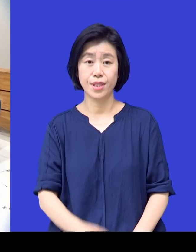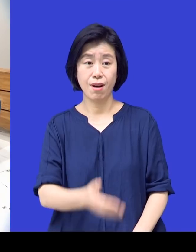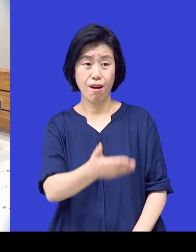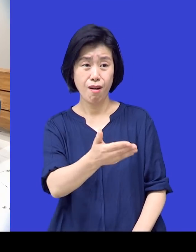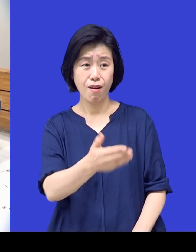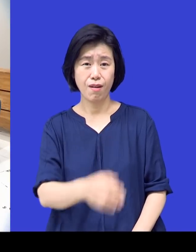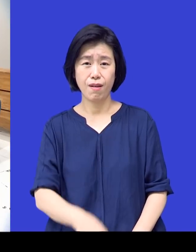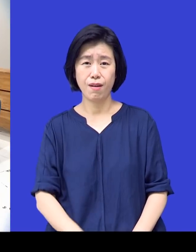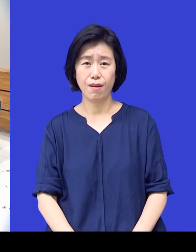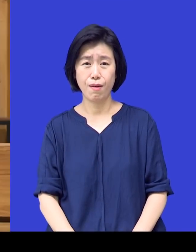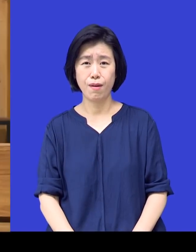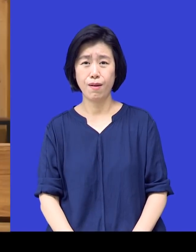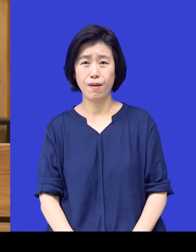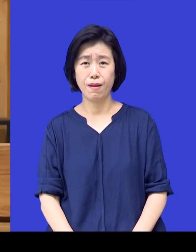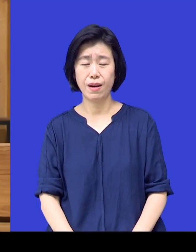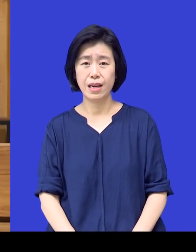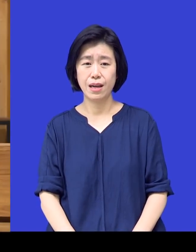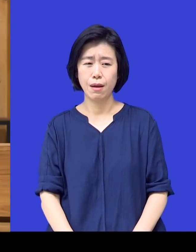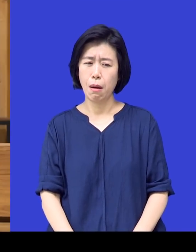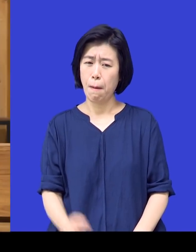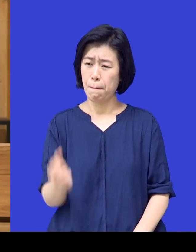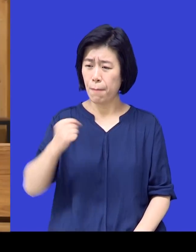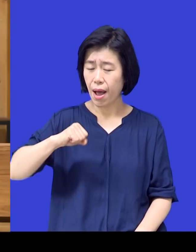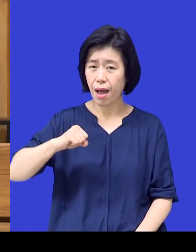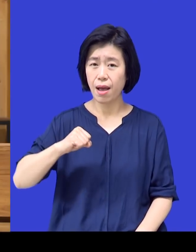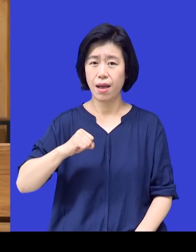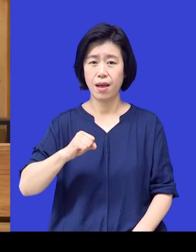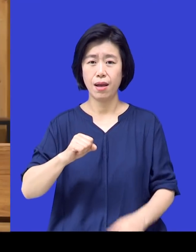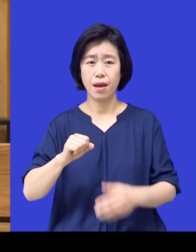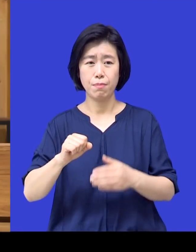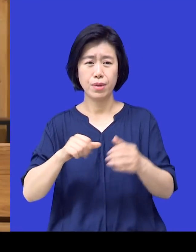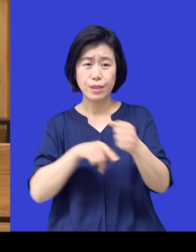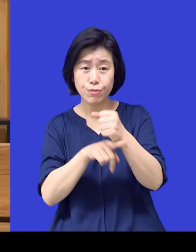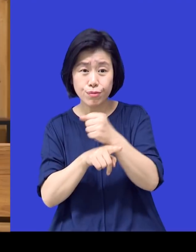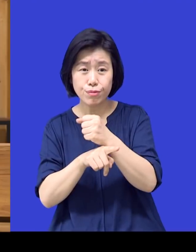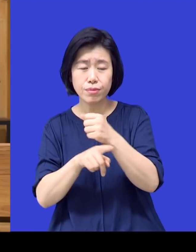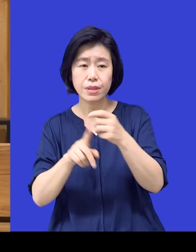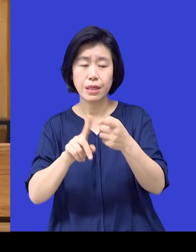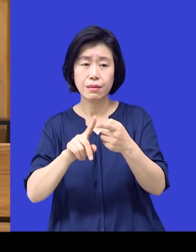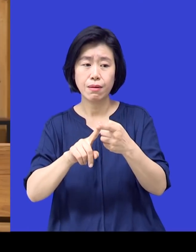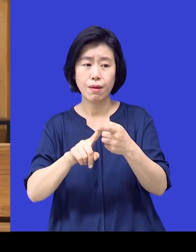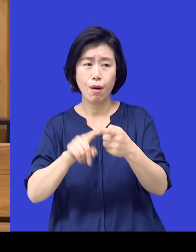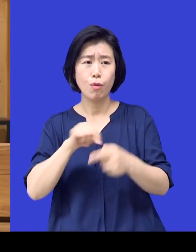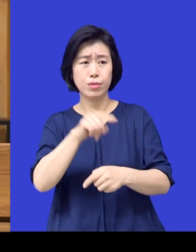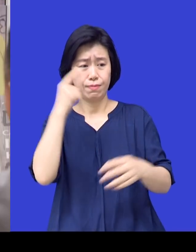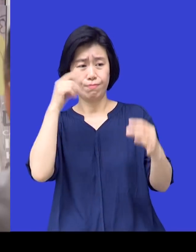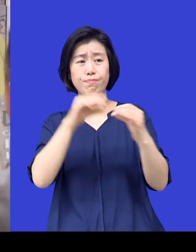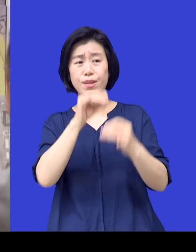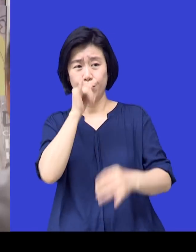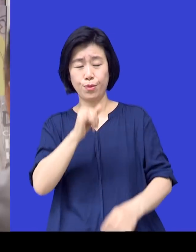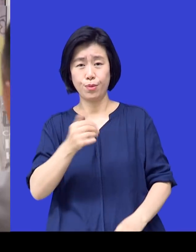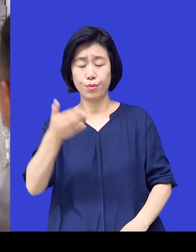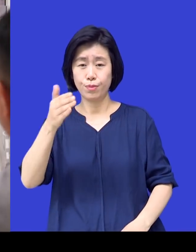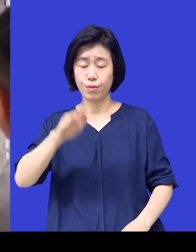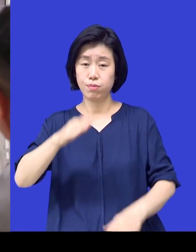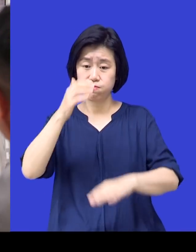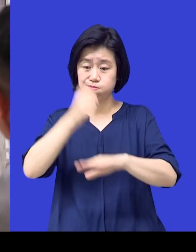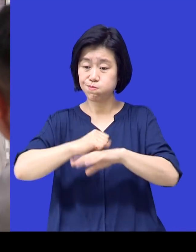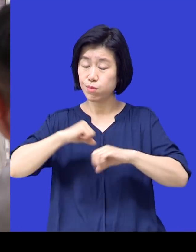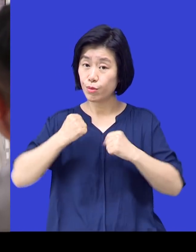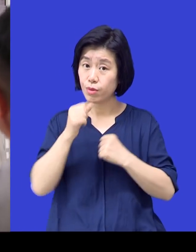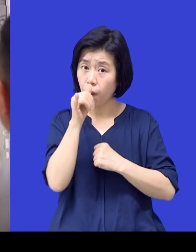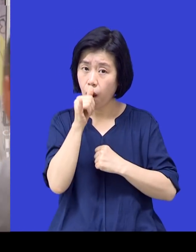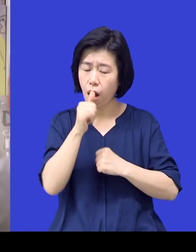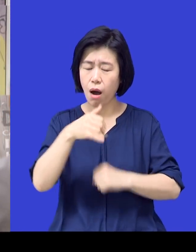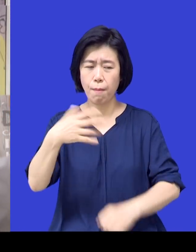이유가 10가지가 넘잖아요. 그런데도 맞아요. 하나님의 그 음성에 순종하신 목사님이 참 존경스럽습니다. 근데 어때요? 이렇게 정말